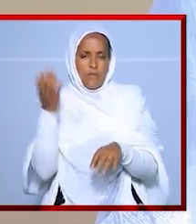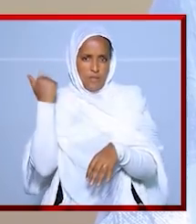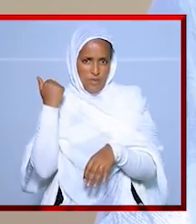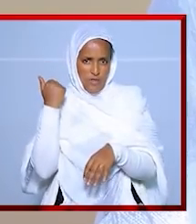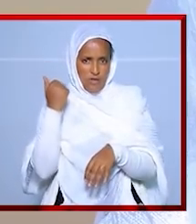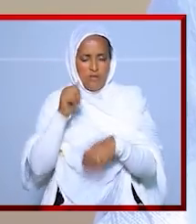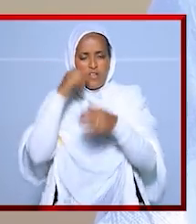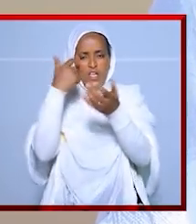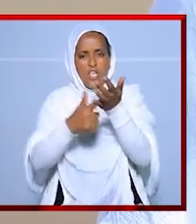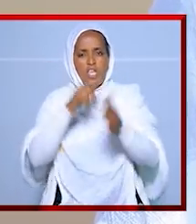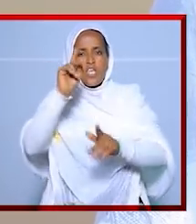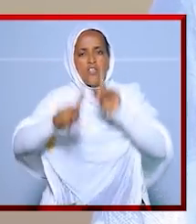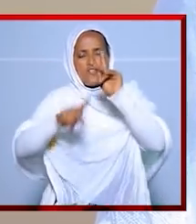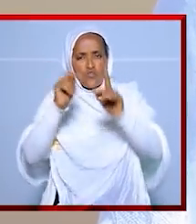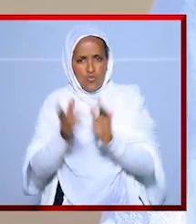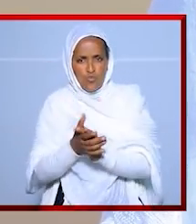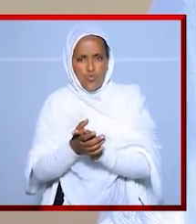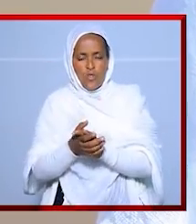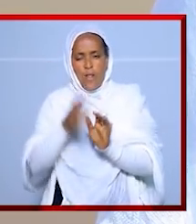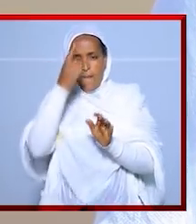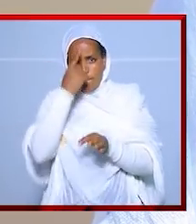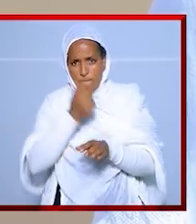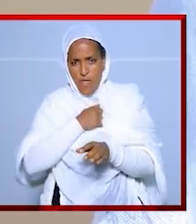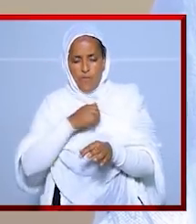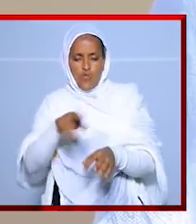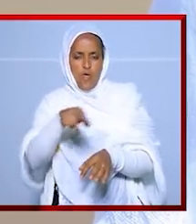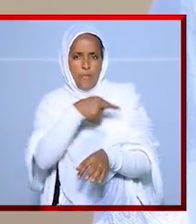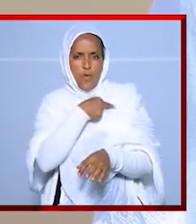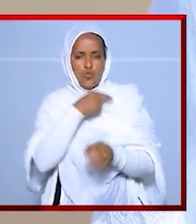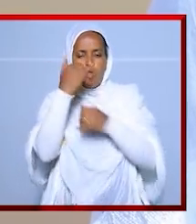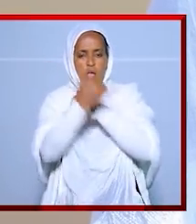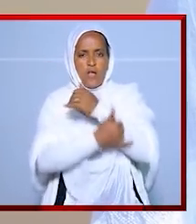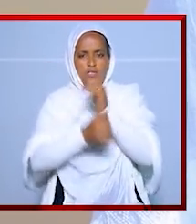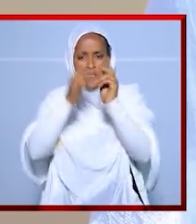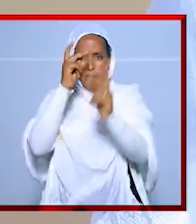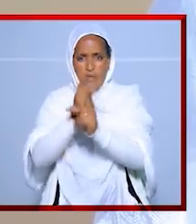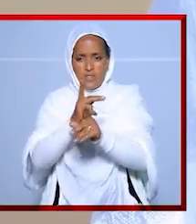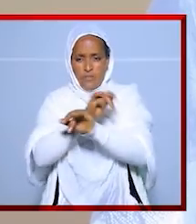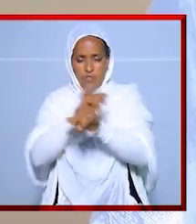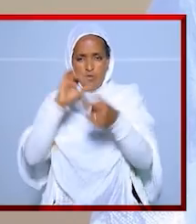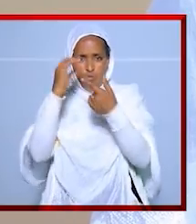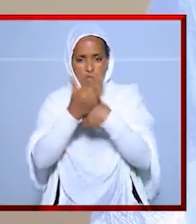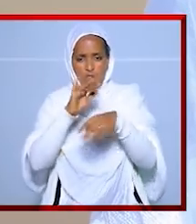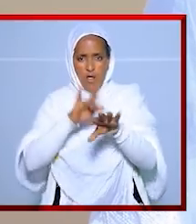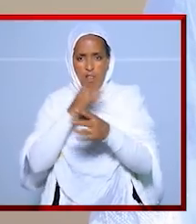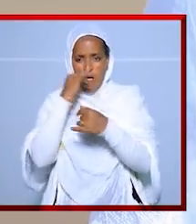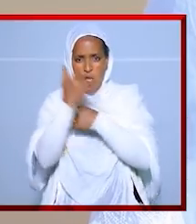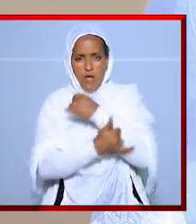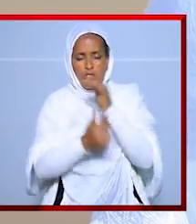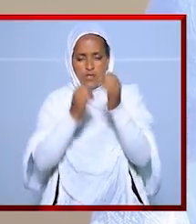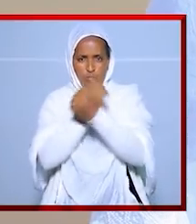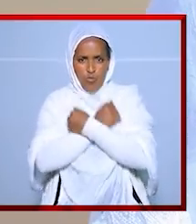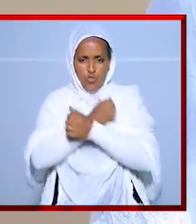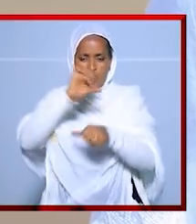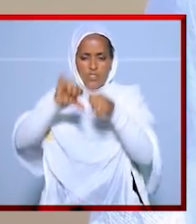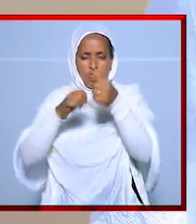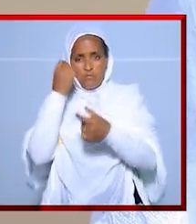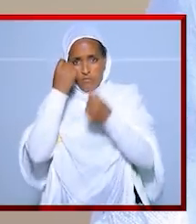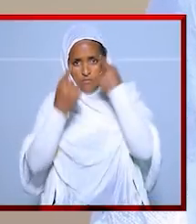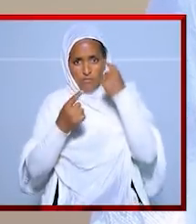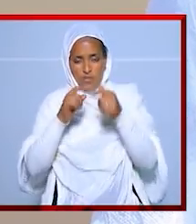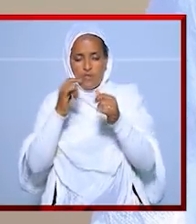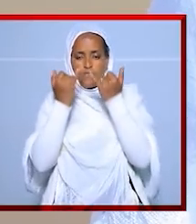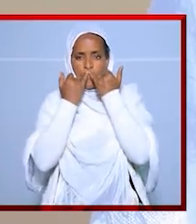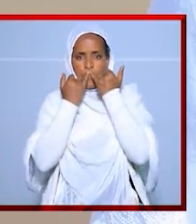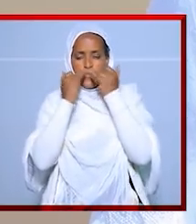አልነበሩ። የህዝቡን የሚያምነውን ሃይማኖቱን ሀገርን ከማስጠበቅ አንጻር አገርን ከመውደድ እርስ በርስ